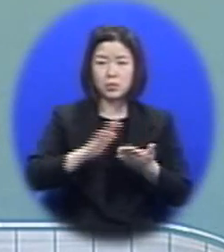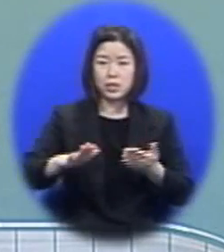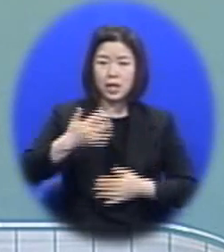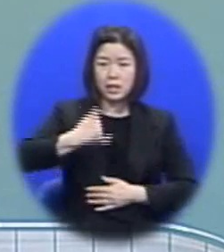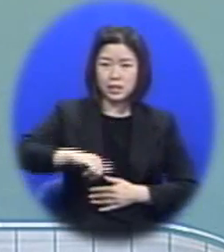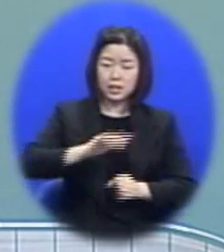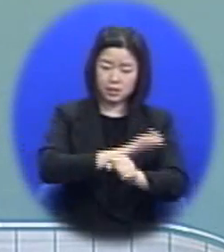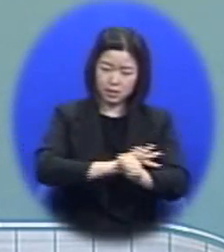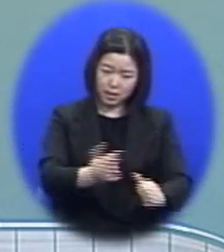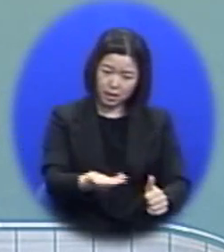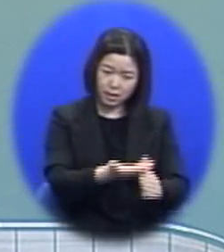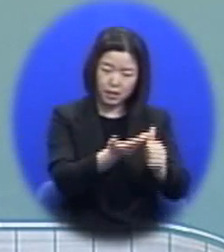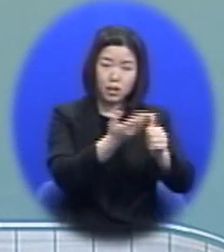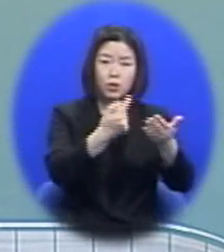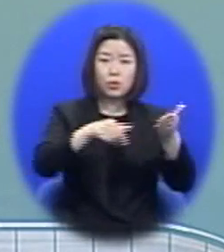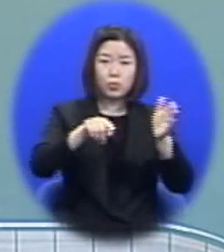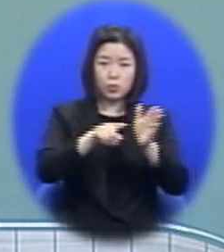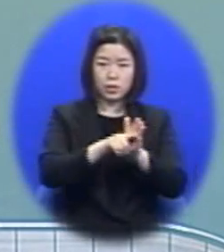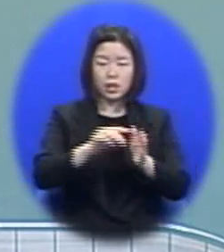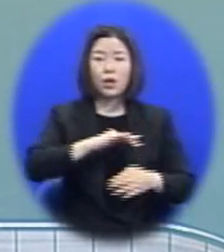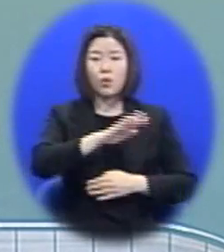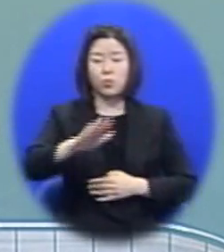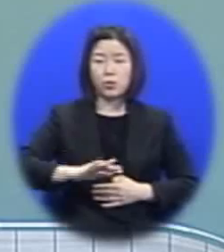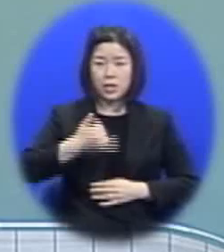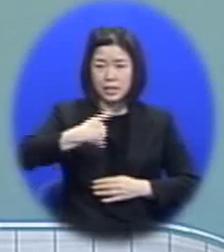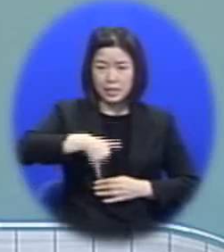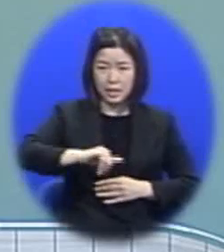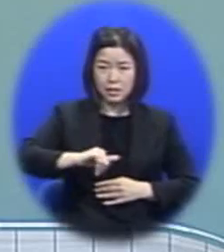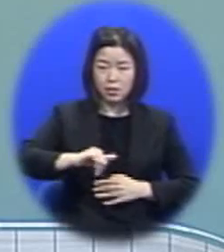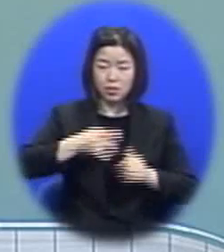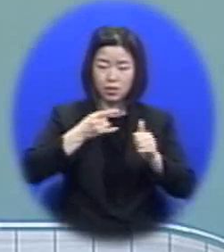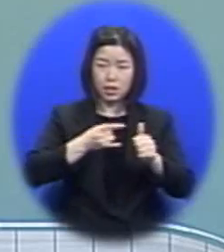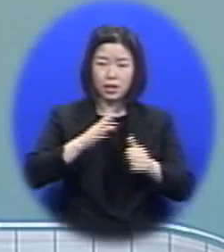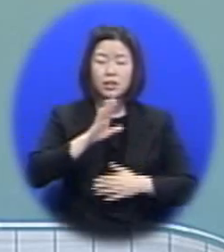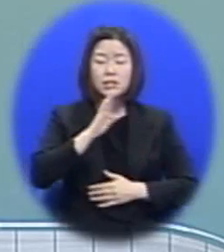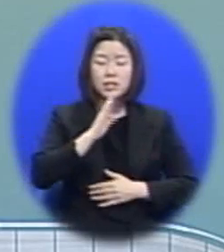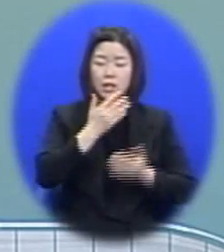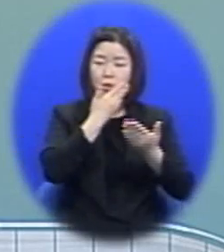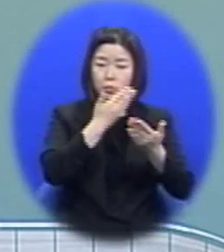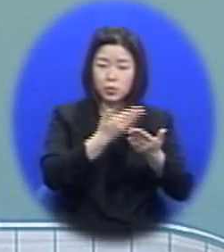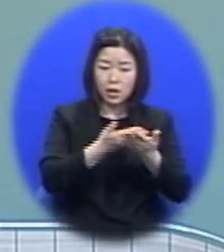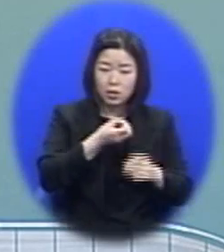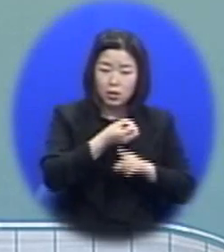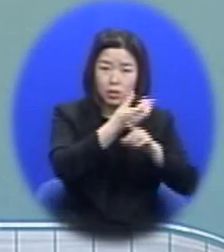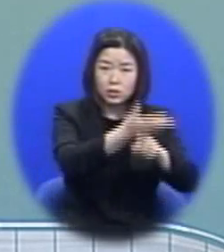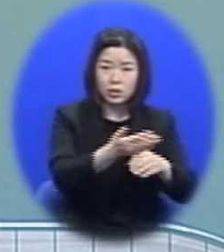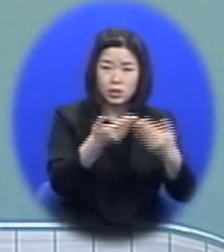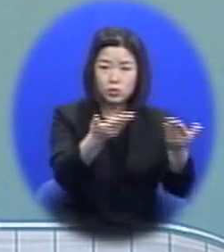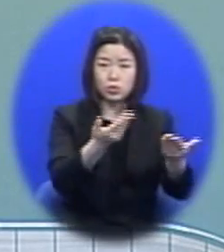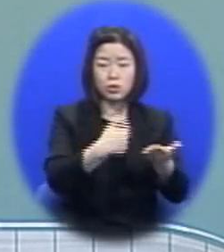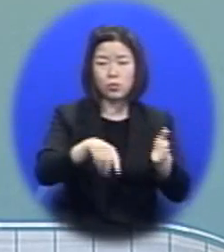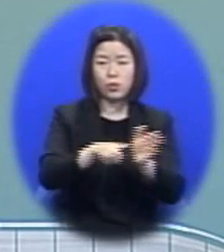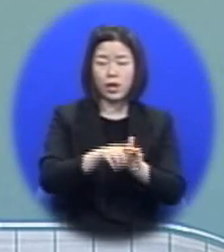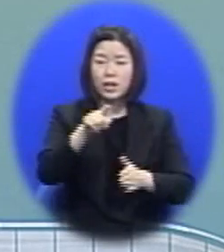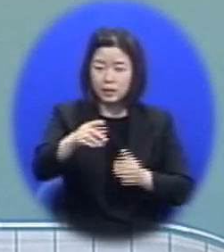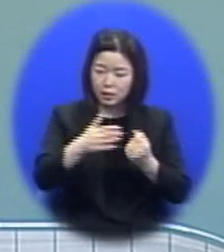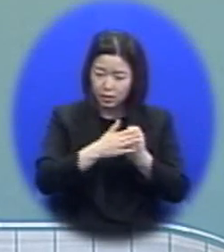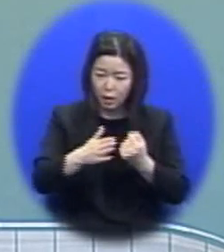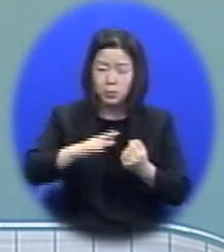잘 양육하기 위해서 우리가 우리 자녀에게 진짜 귀한 것을 전해 주기 위해서 그것